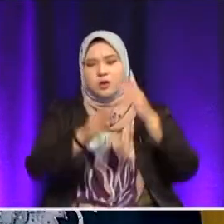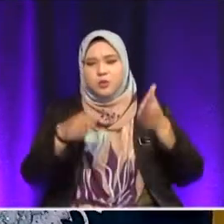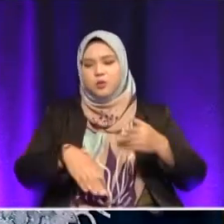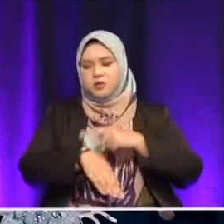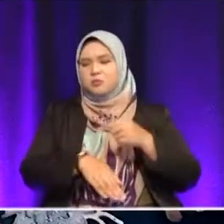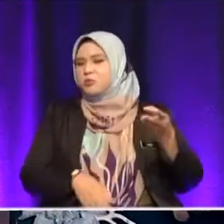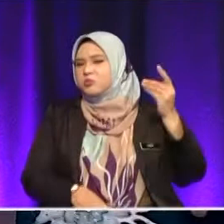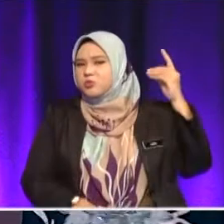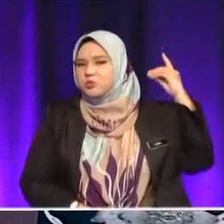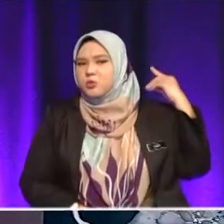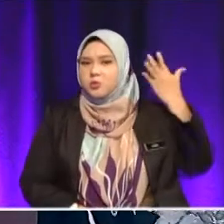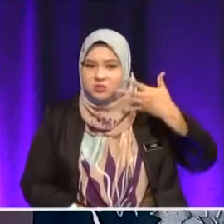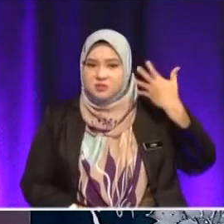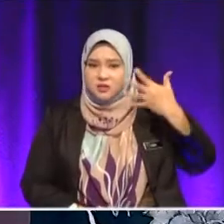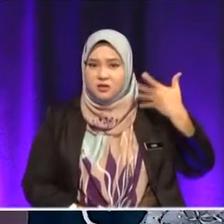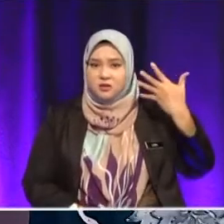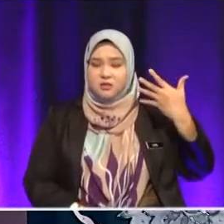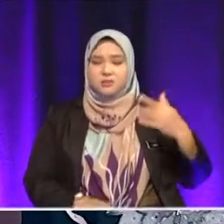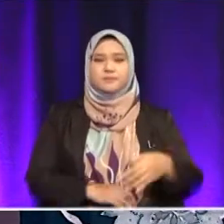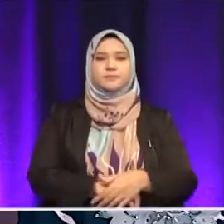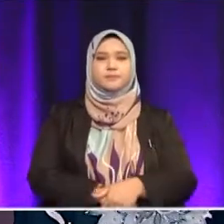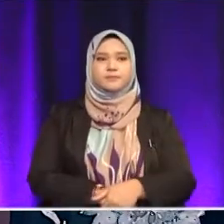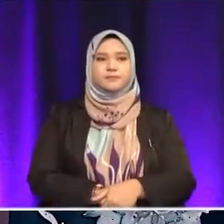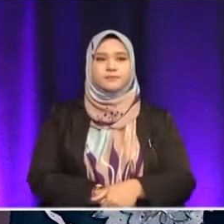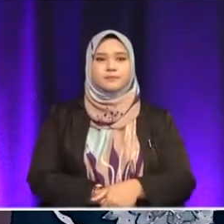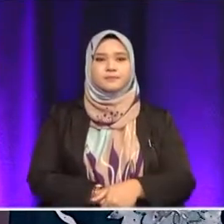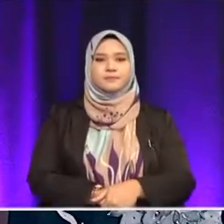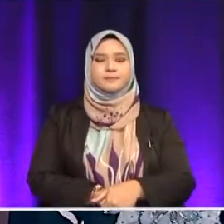lengkung Oh lenggong siapa Nak baca ya